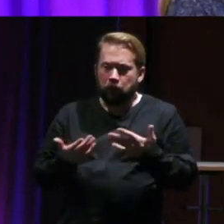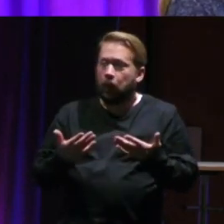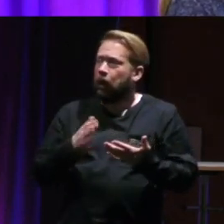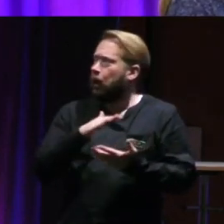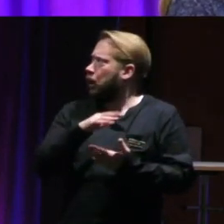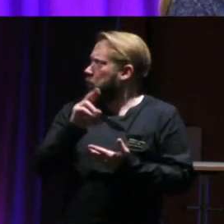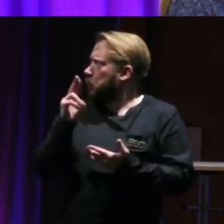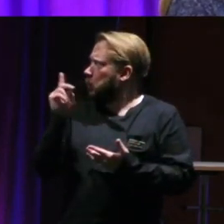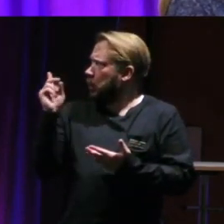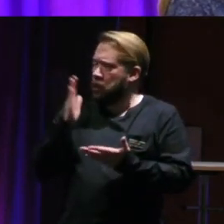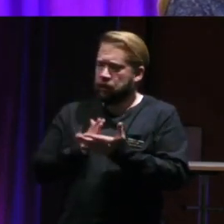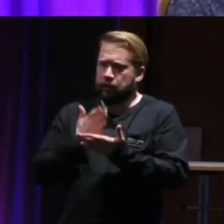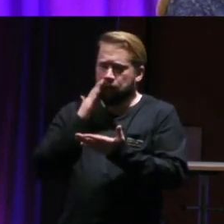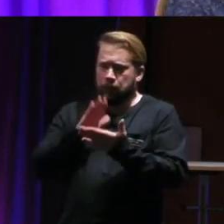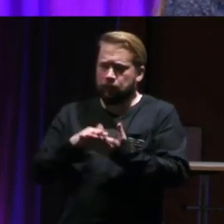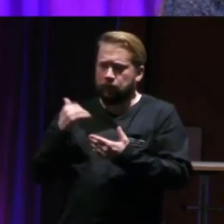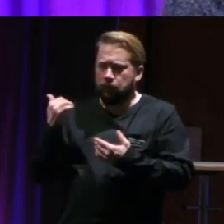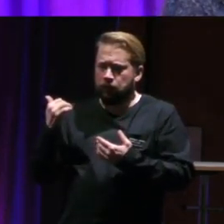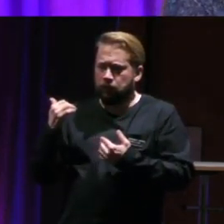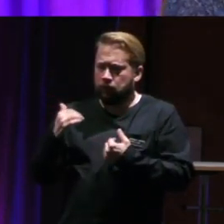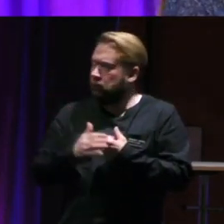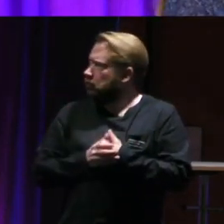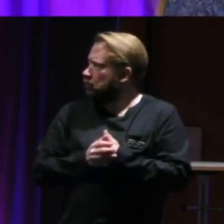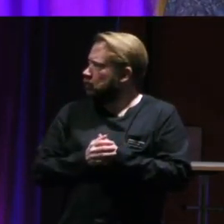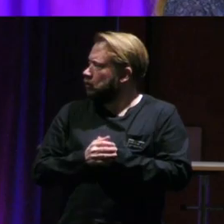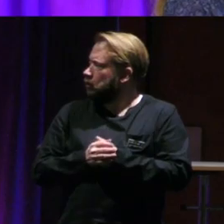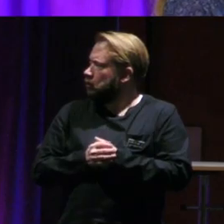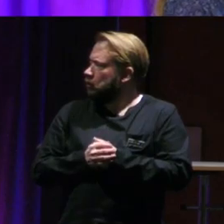Is it this one? Вот она. Почему? Я ее видела.